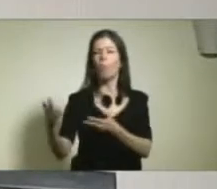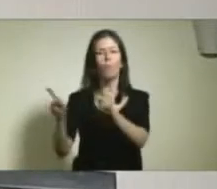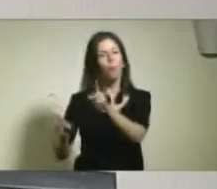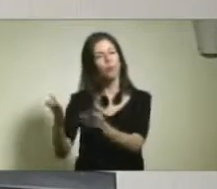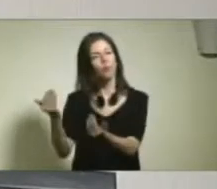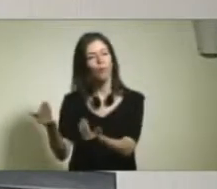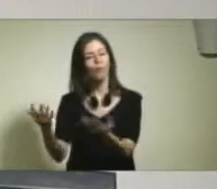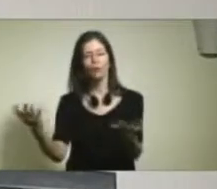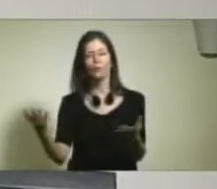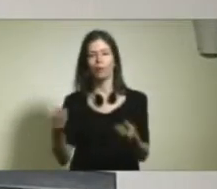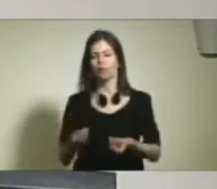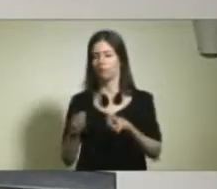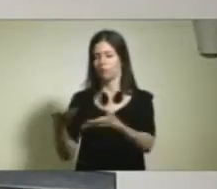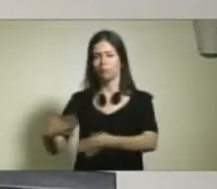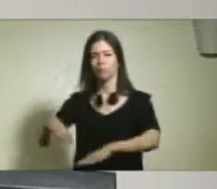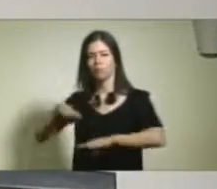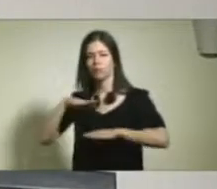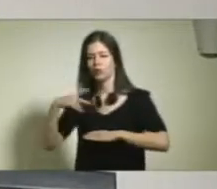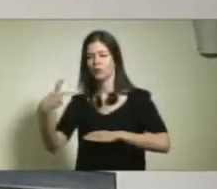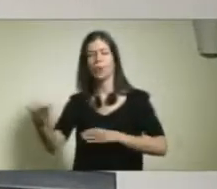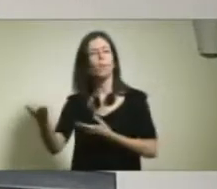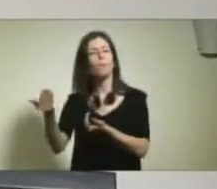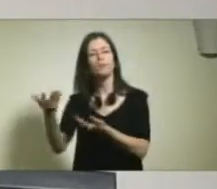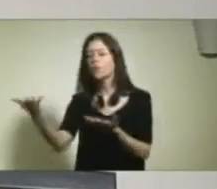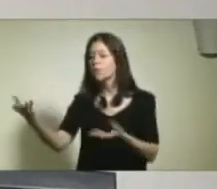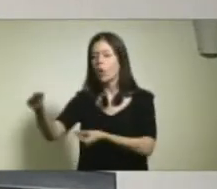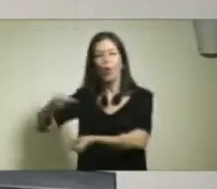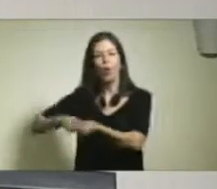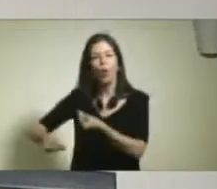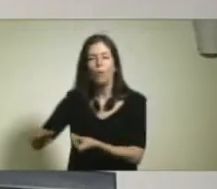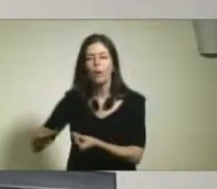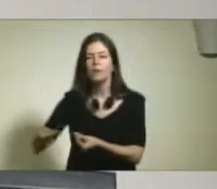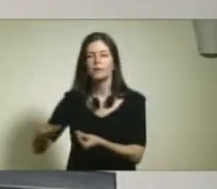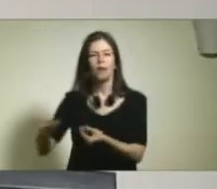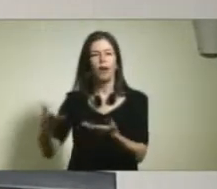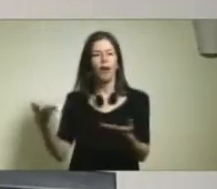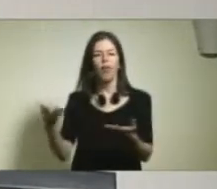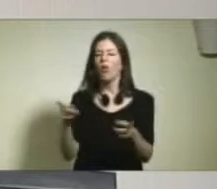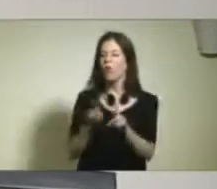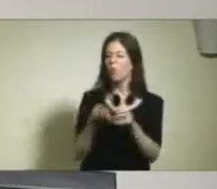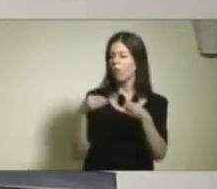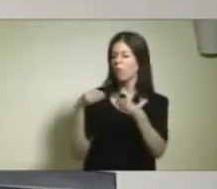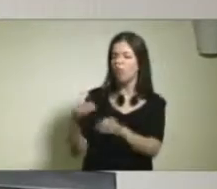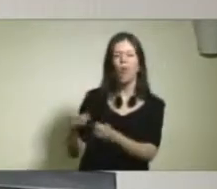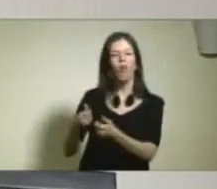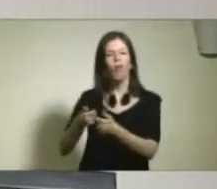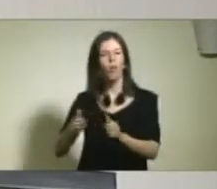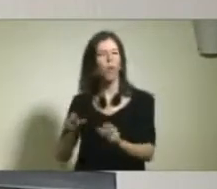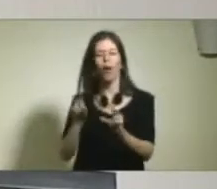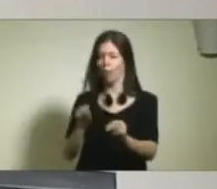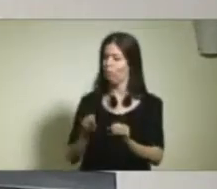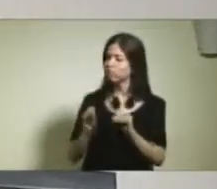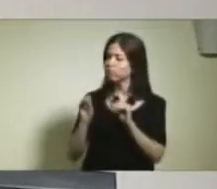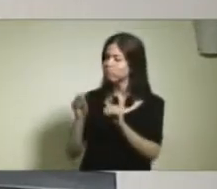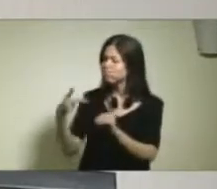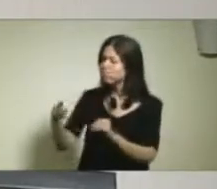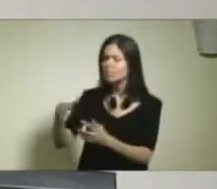satisfaire surtout à leurs besoins commerciaux, pas leur vendre n'importe quoi, mais bien étudier leur